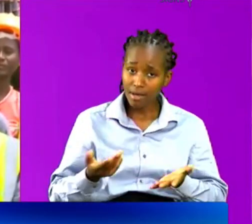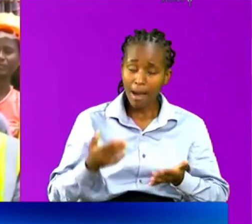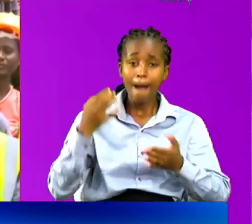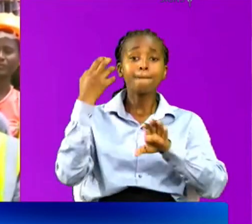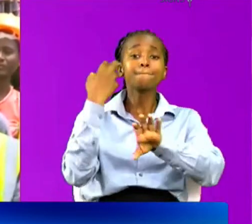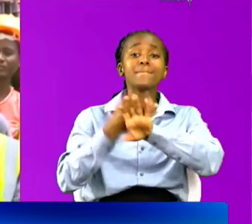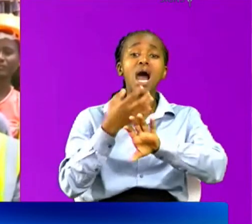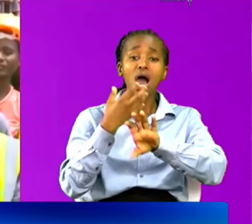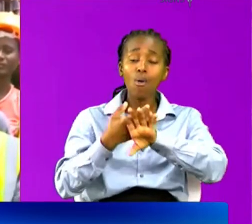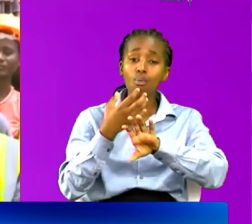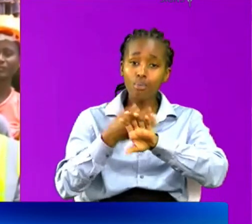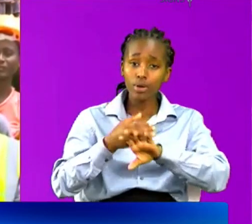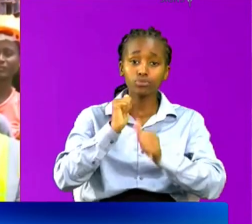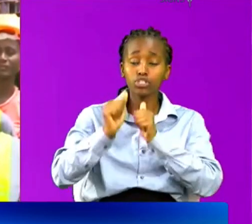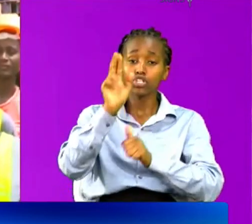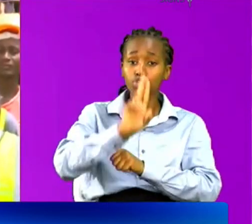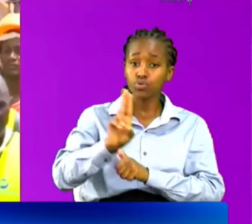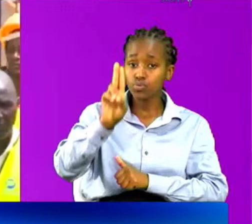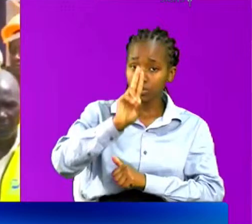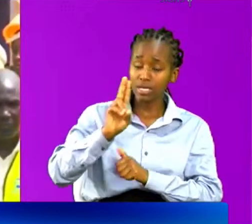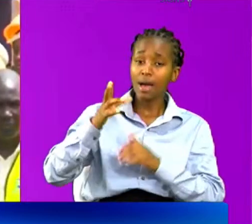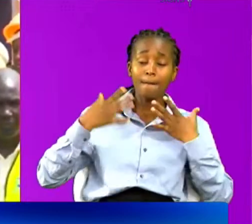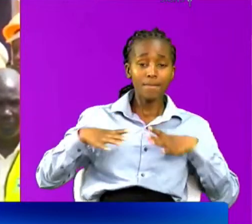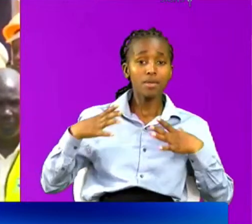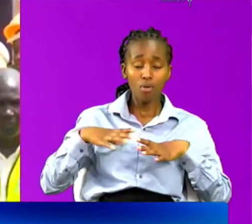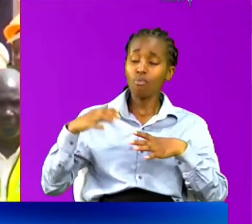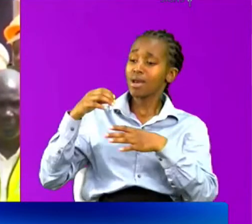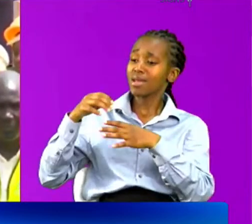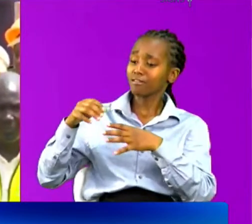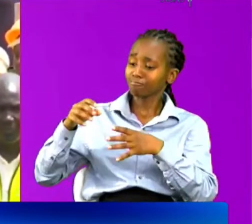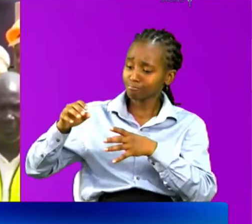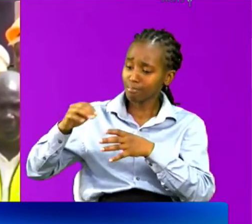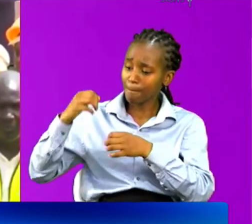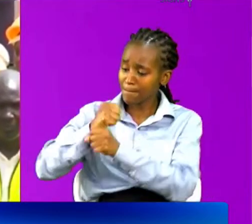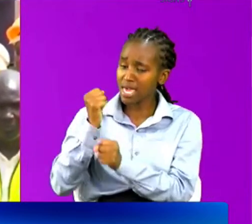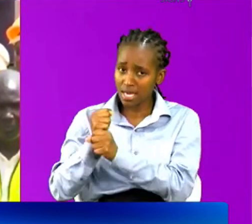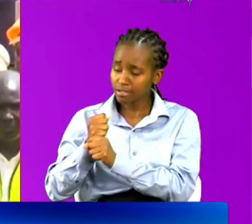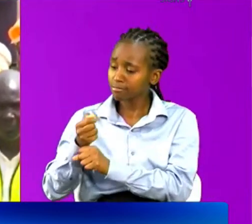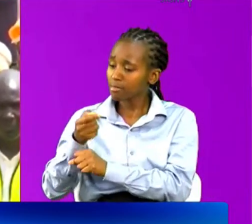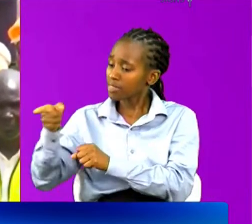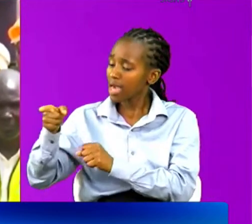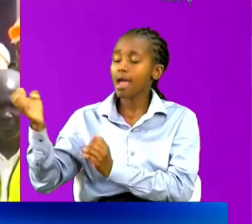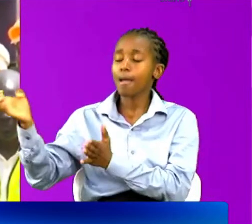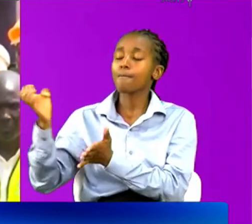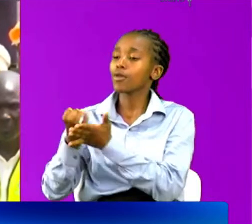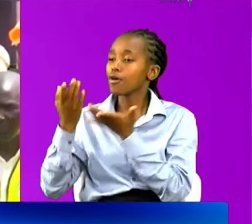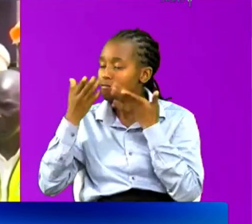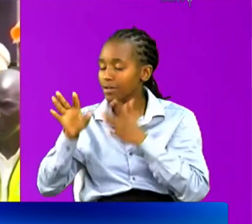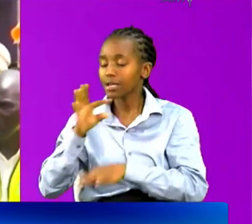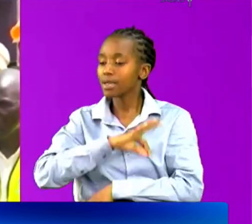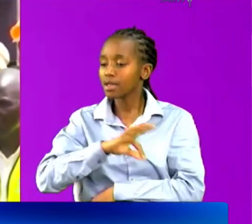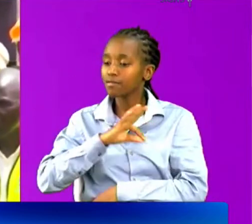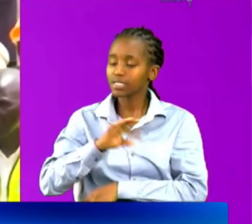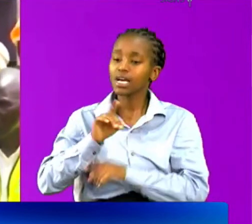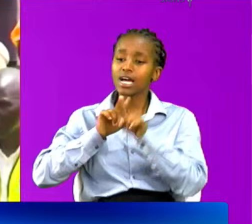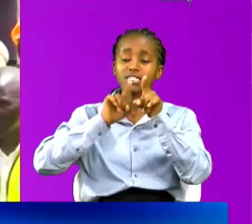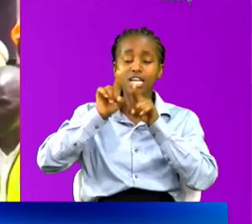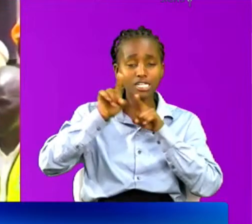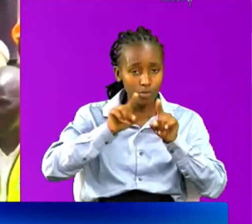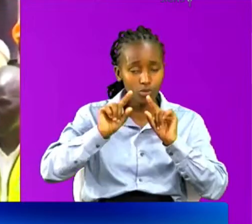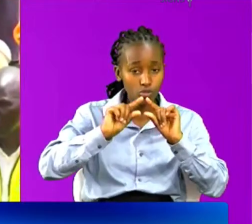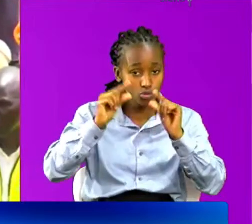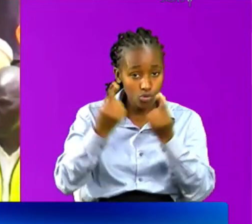wale wanafanya kule kwa kampuni ya Kware wanapata ajira. Wale wengine wana transport, wanatengeneza